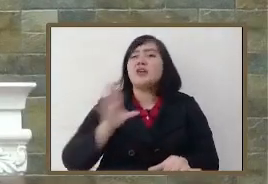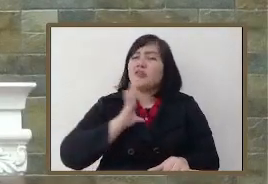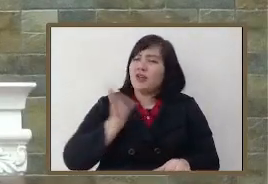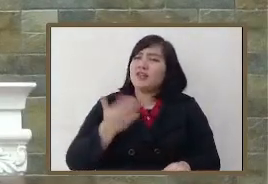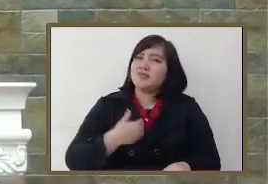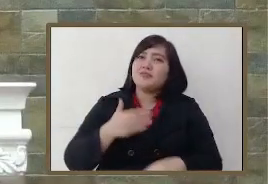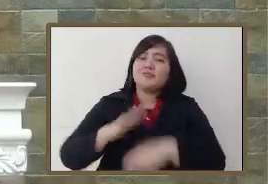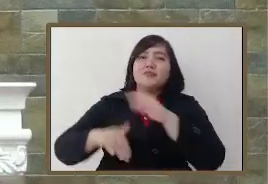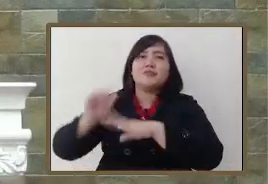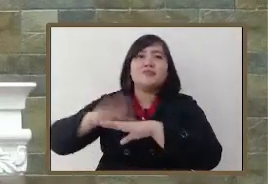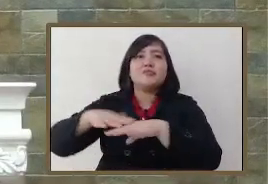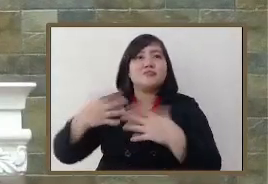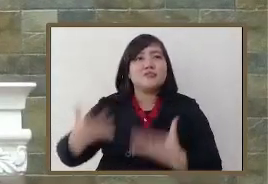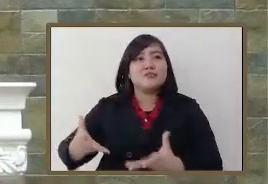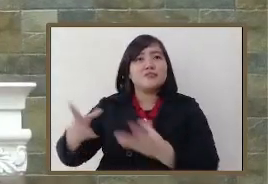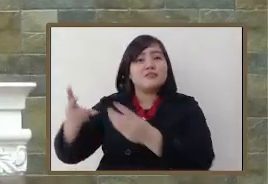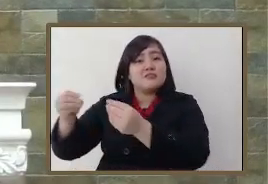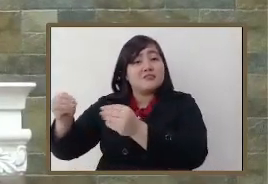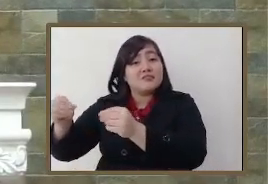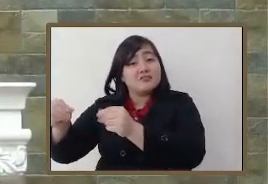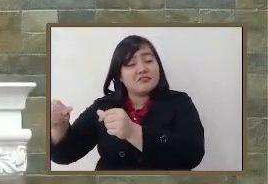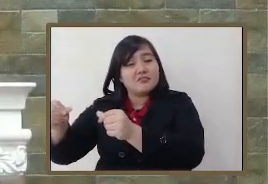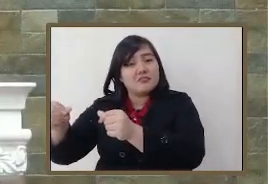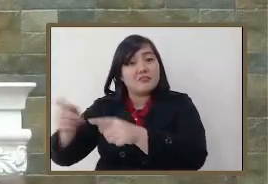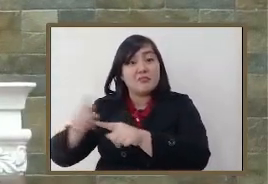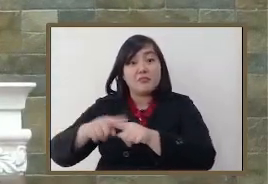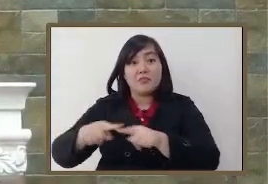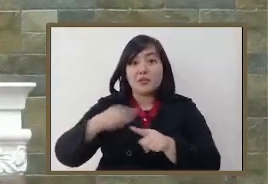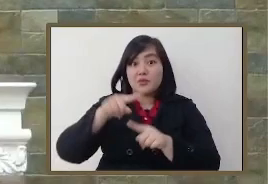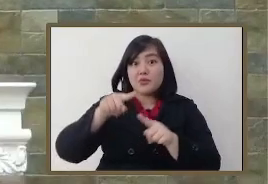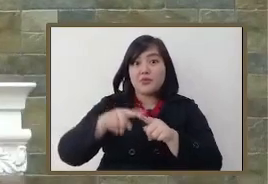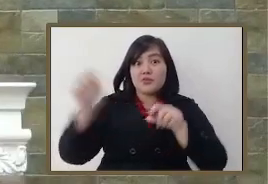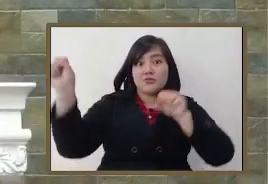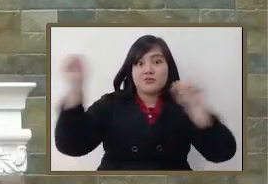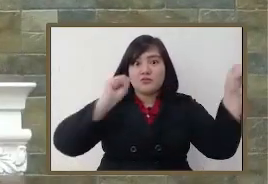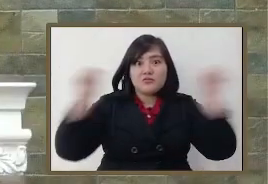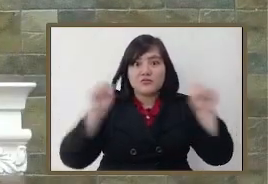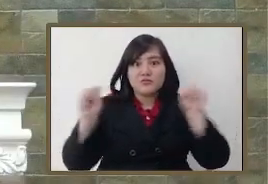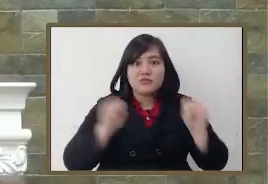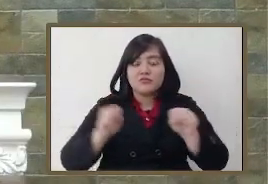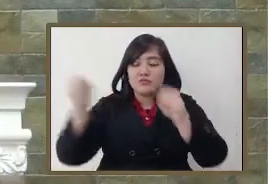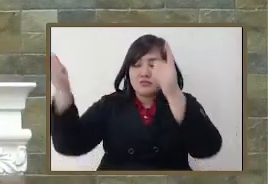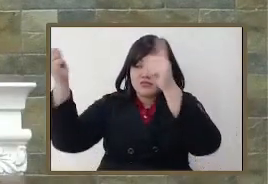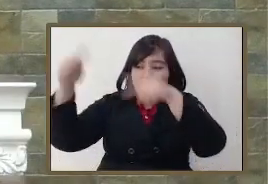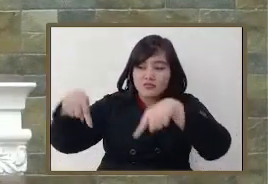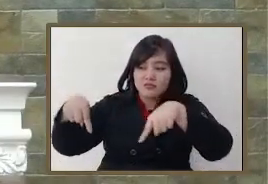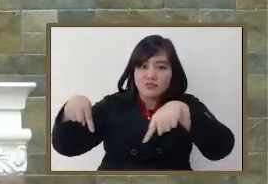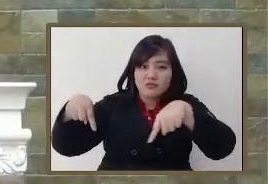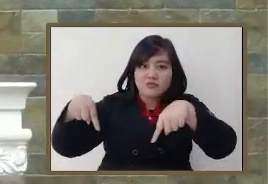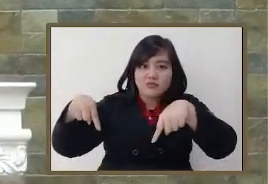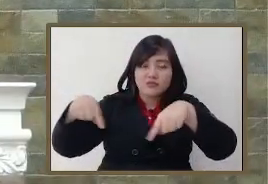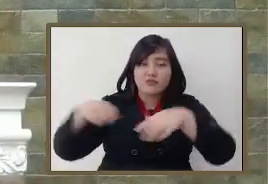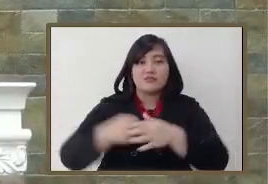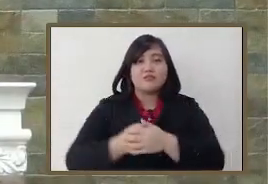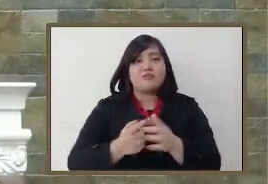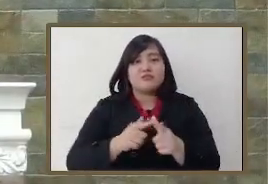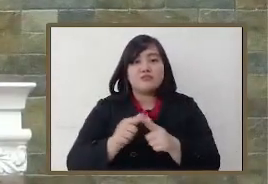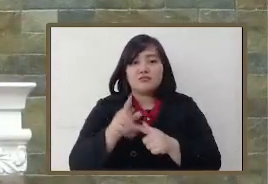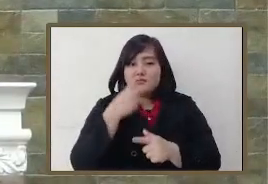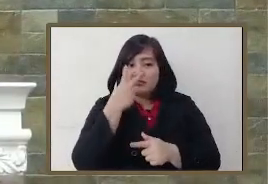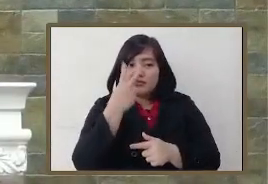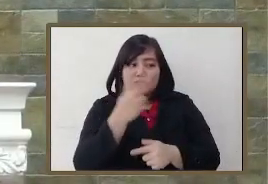Pero nung dumating na ang unos, ang bagyo, doon yung malalaman kung sino ang wise.